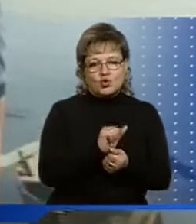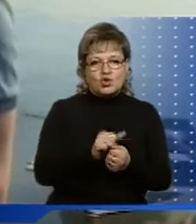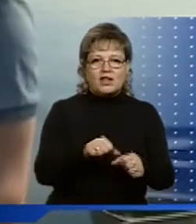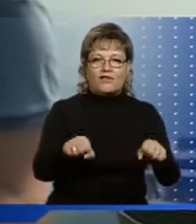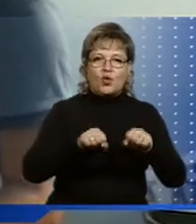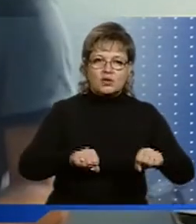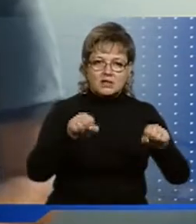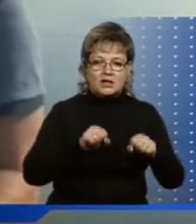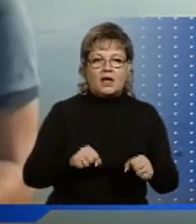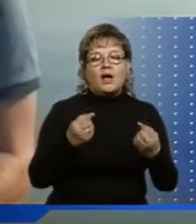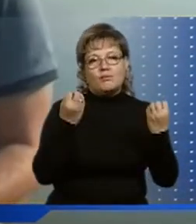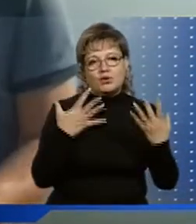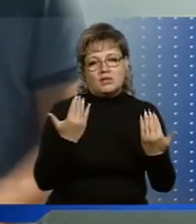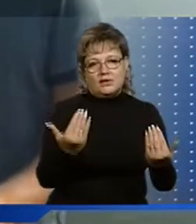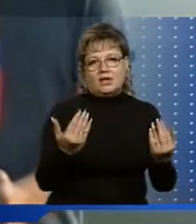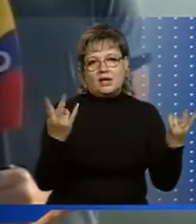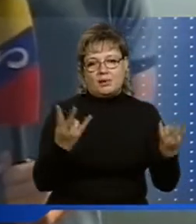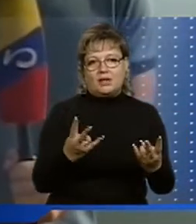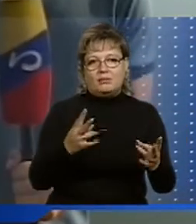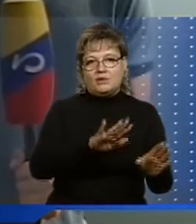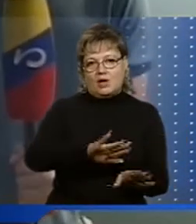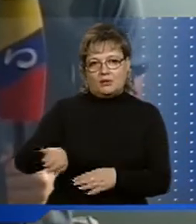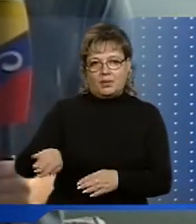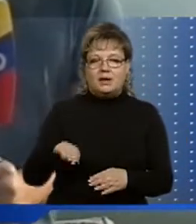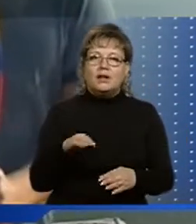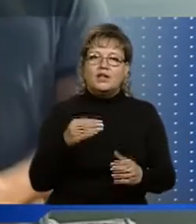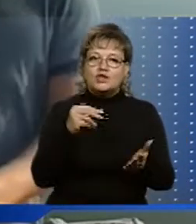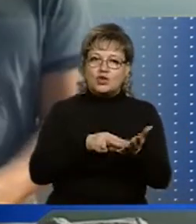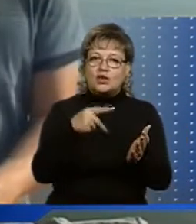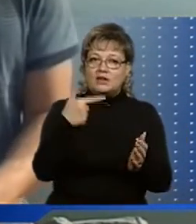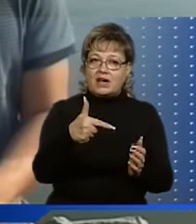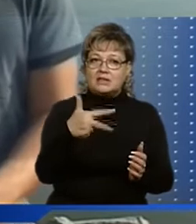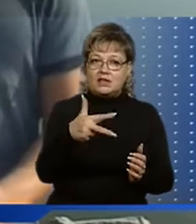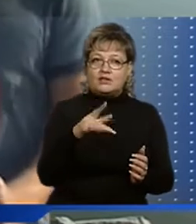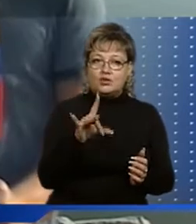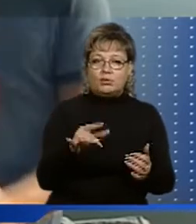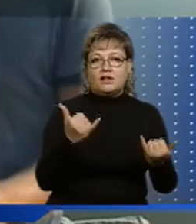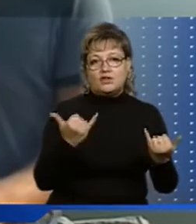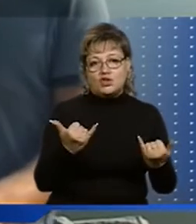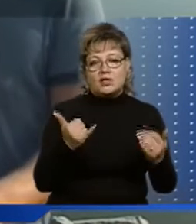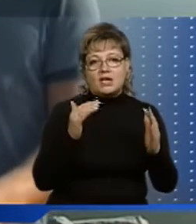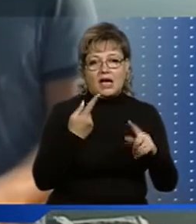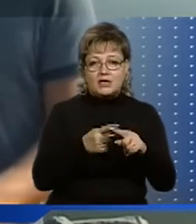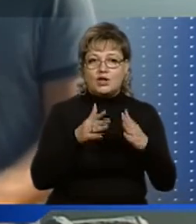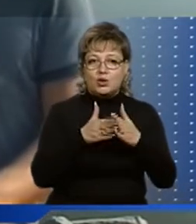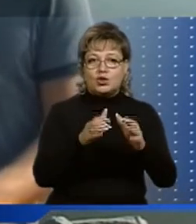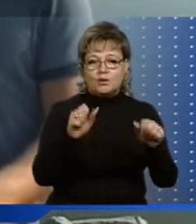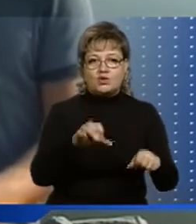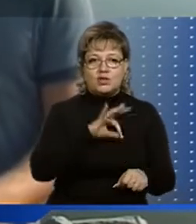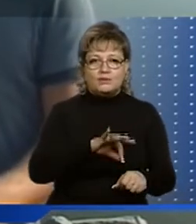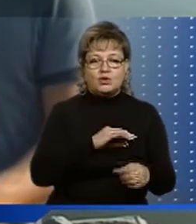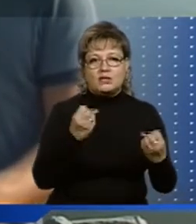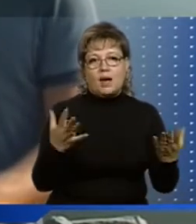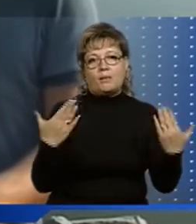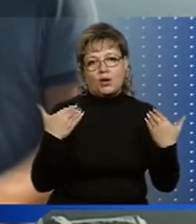Казачий необходимость в них просто отпала. Если переправа на тот берег стоила 20-30 рублей, то сейчас эти лодки можно использовать для